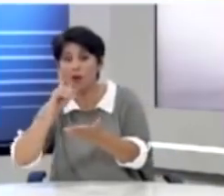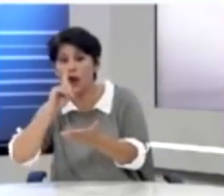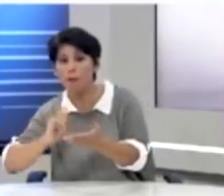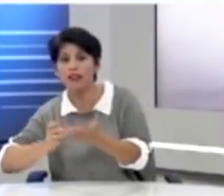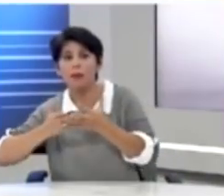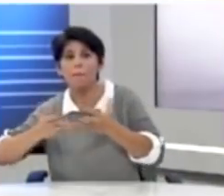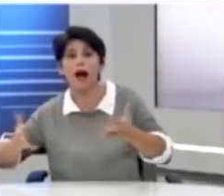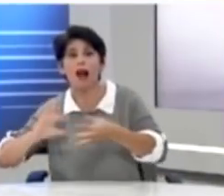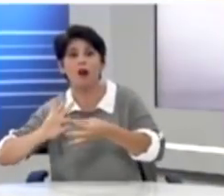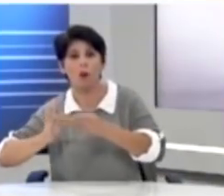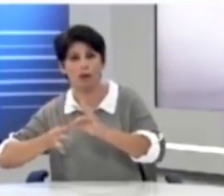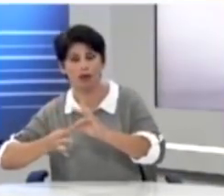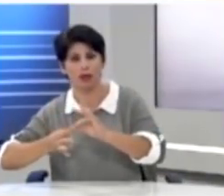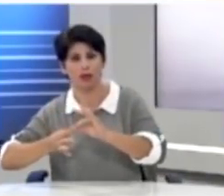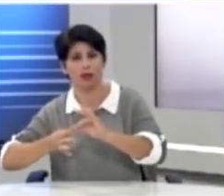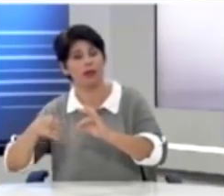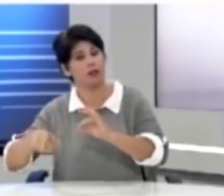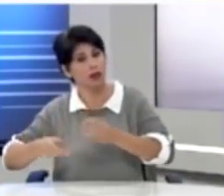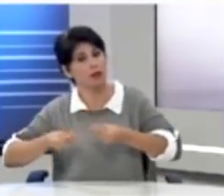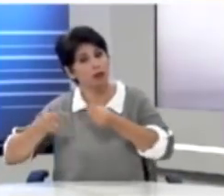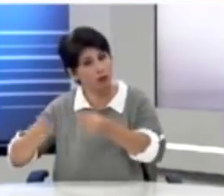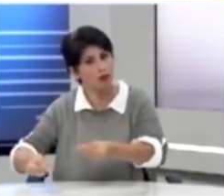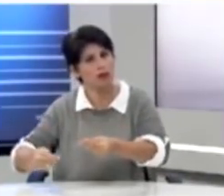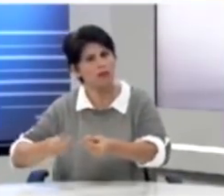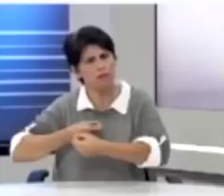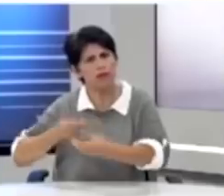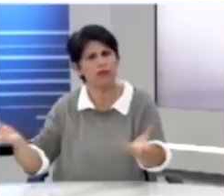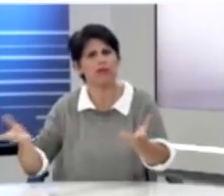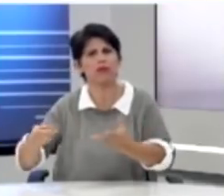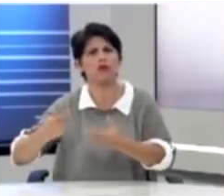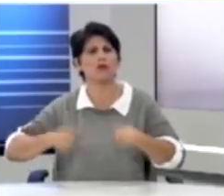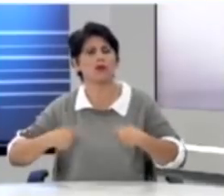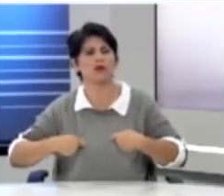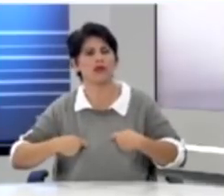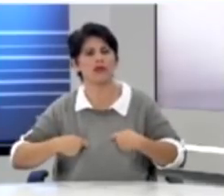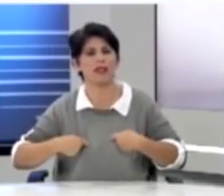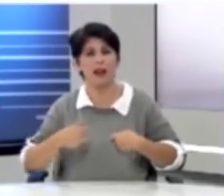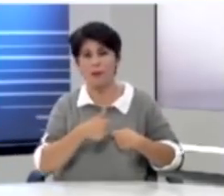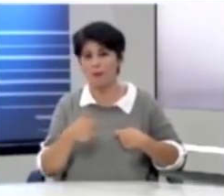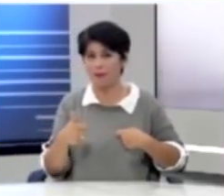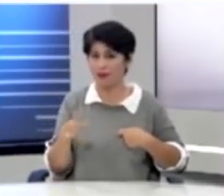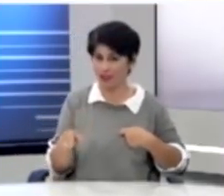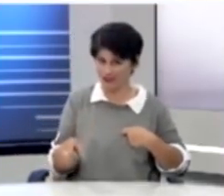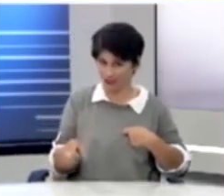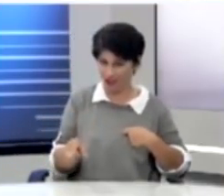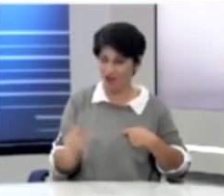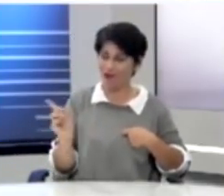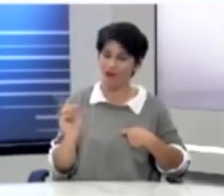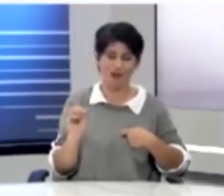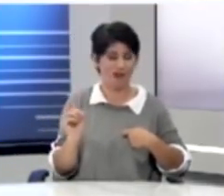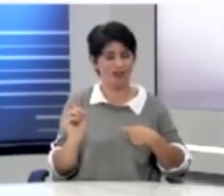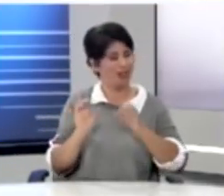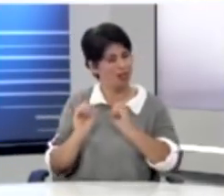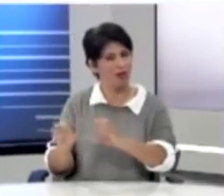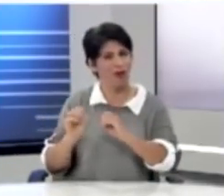οι μεγάλοι όμιλοι και που τους παρέχετε εσείς απλόχερα. Δεν μένετε όμως μόνο σε αυτά τα δώρα προς